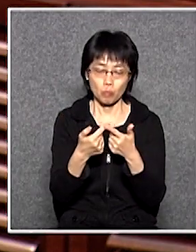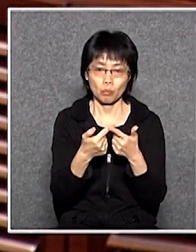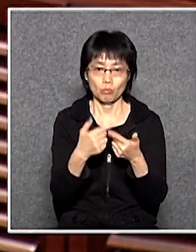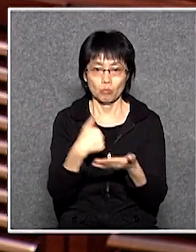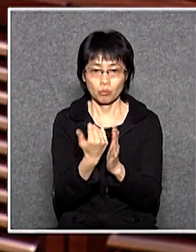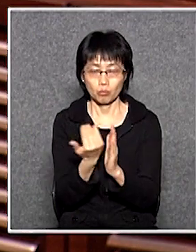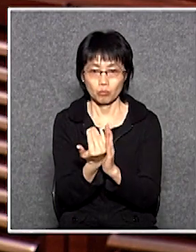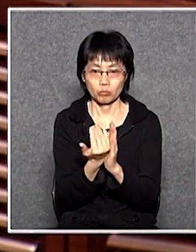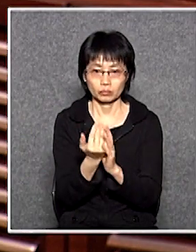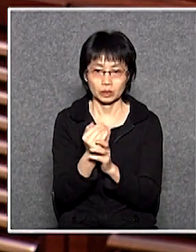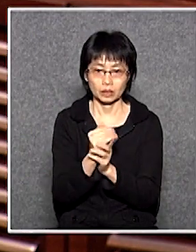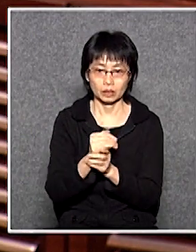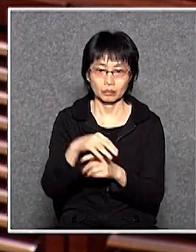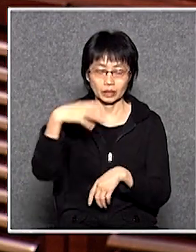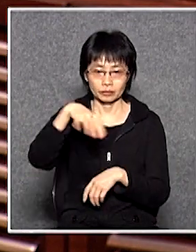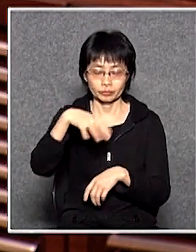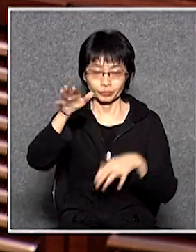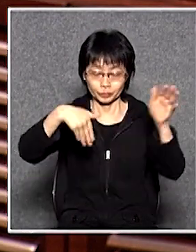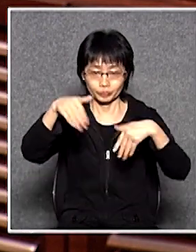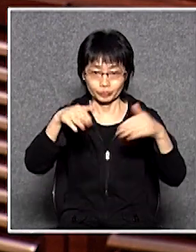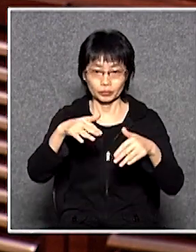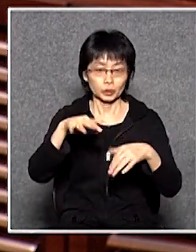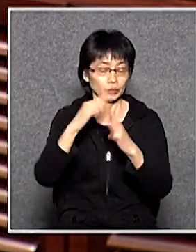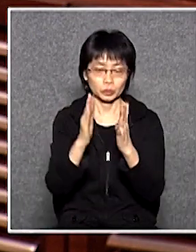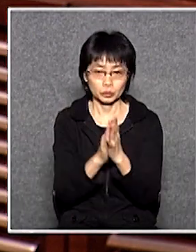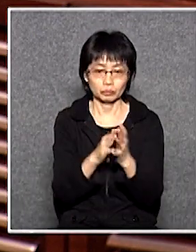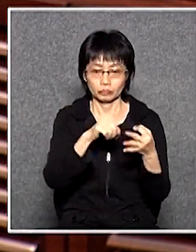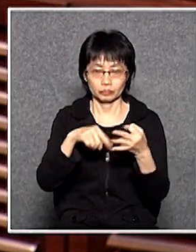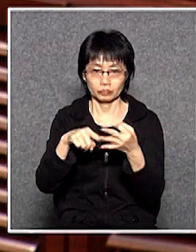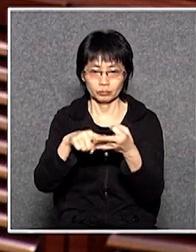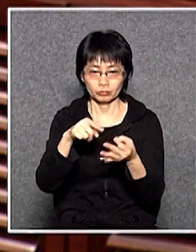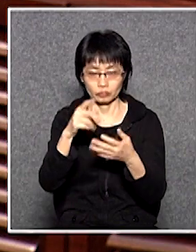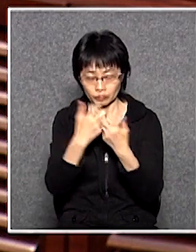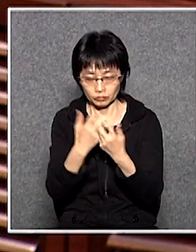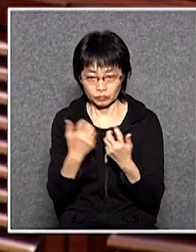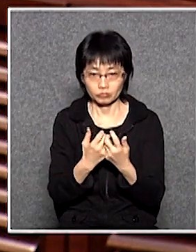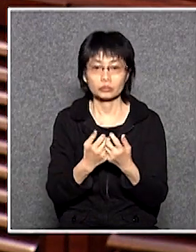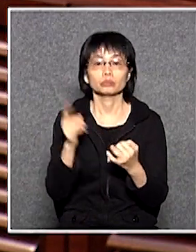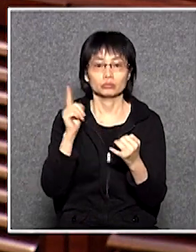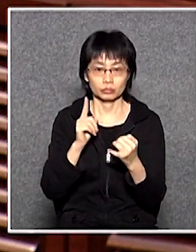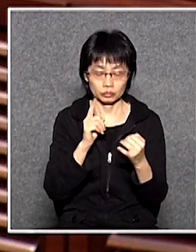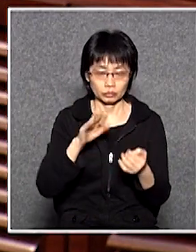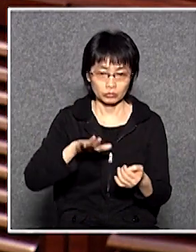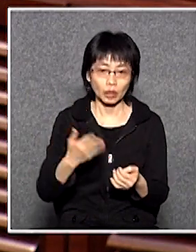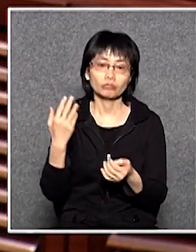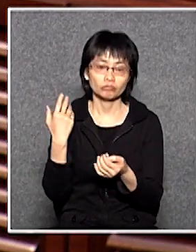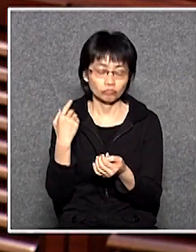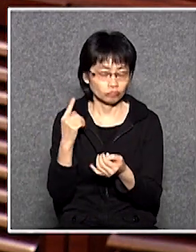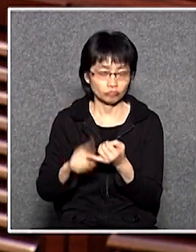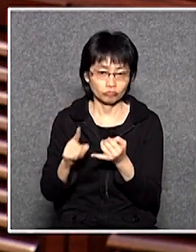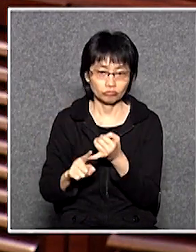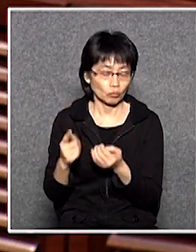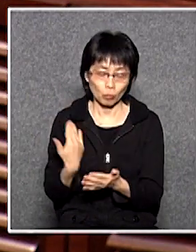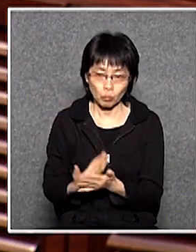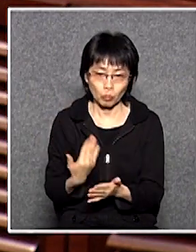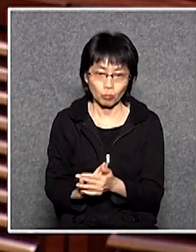打鐘點人、休會待續嘅，通通都俾佢哋。但係好可惜，有時一個人好咧，就